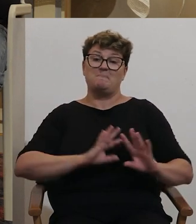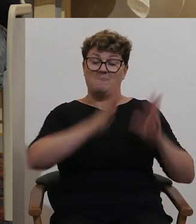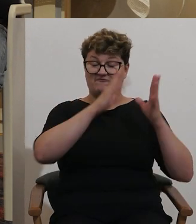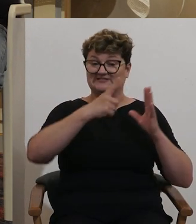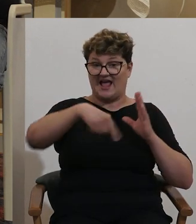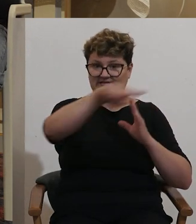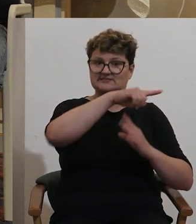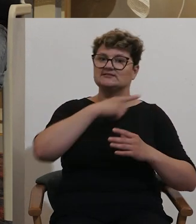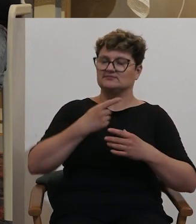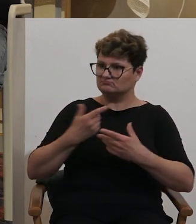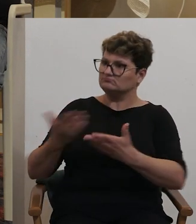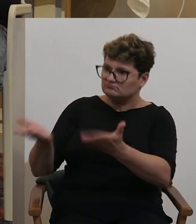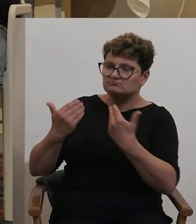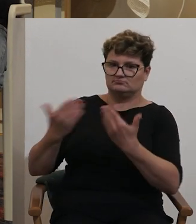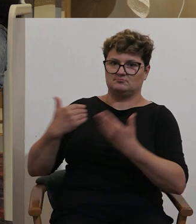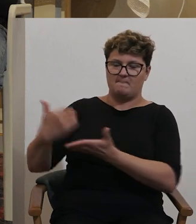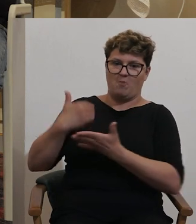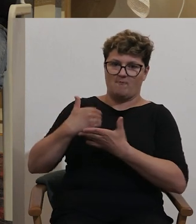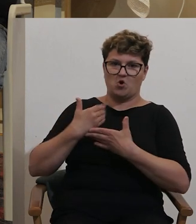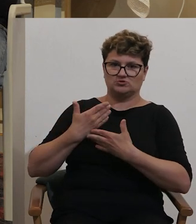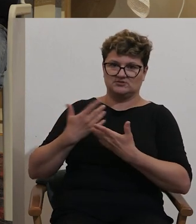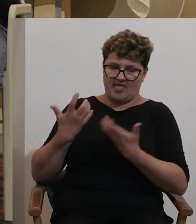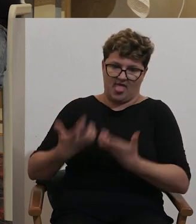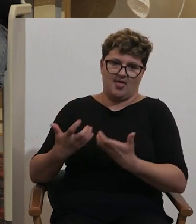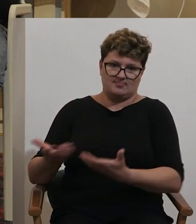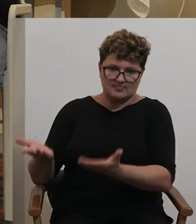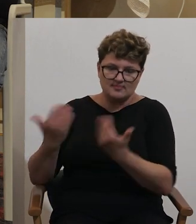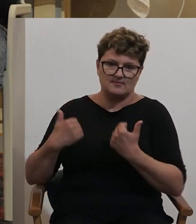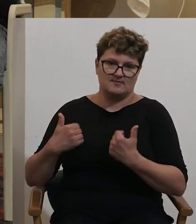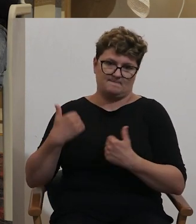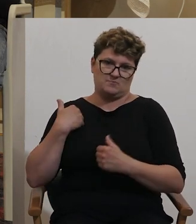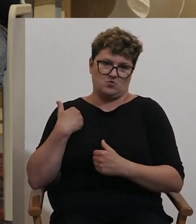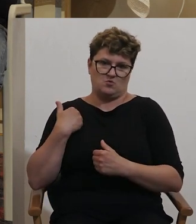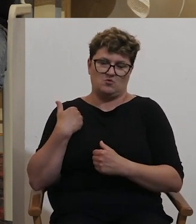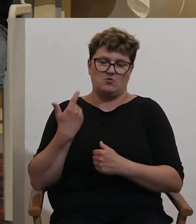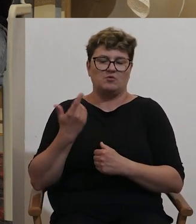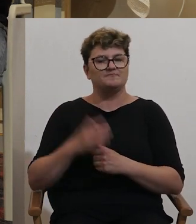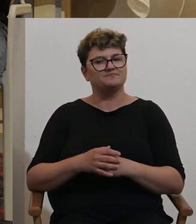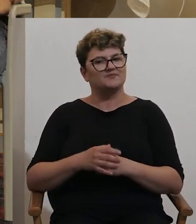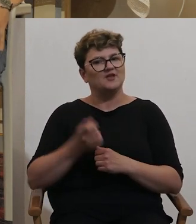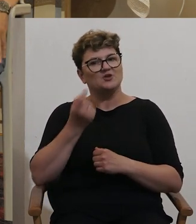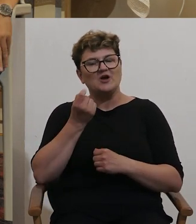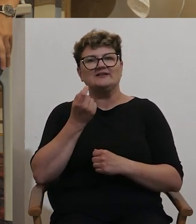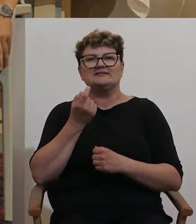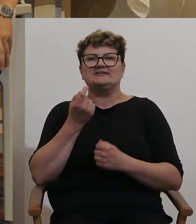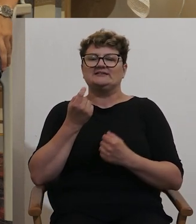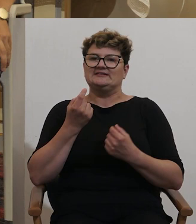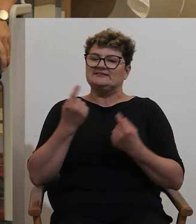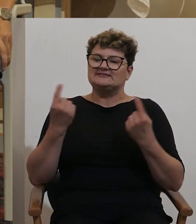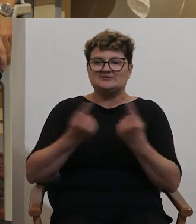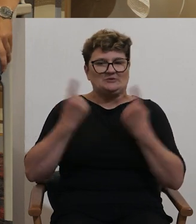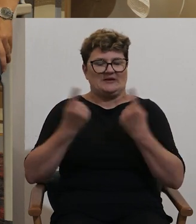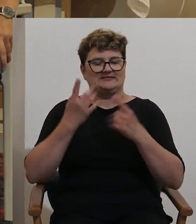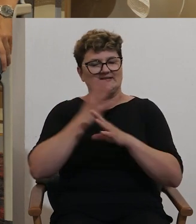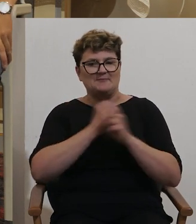ich przyjmowali z otwartymi rękoma. Tu jest taki dramatyczny moment, kiedy